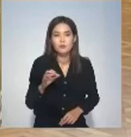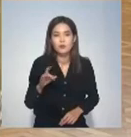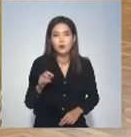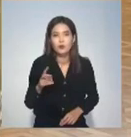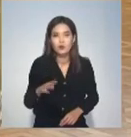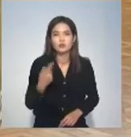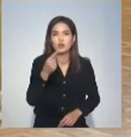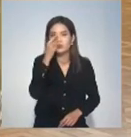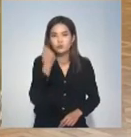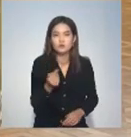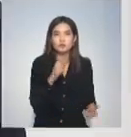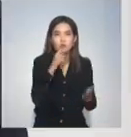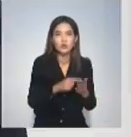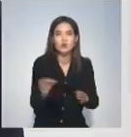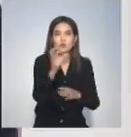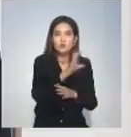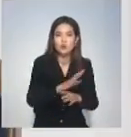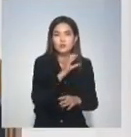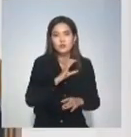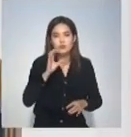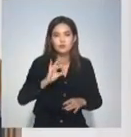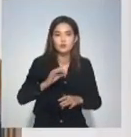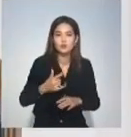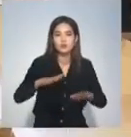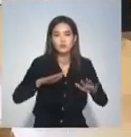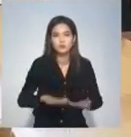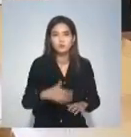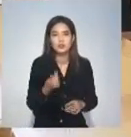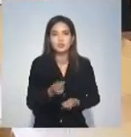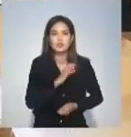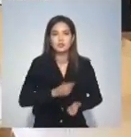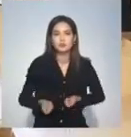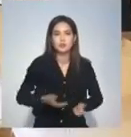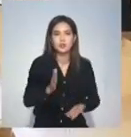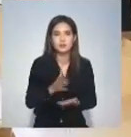Үндістанға шығатын солтүстік оңтүстік бағыты бойынша сауда саттықты өркендету маңызды.